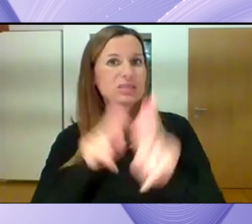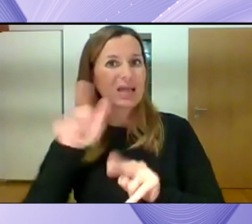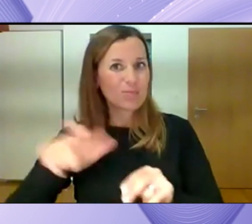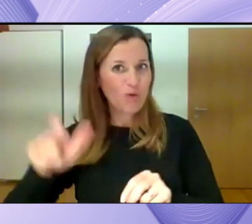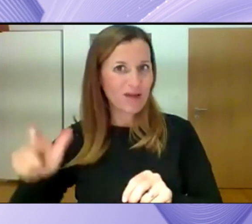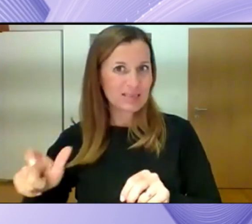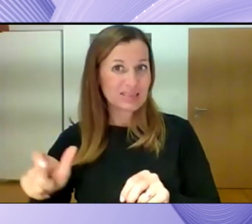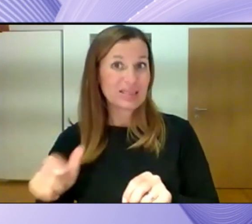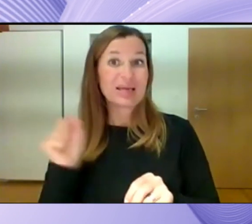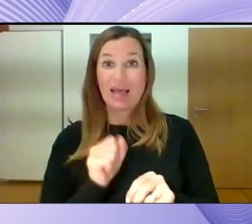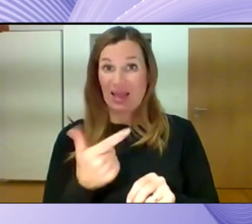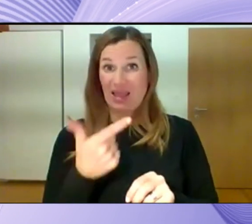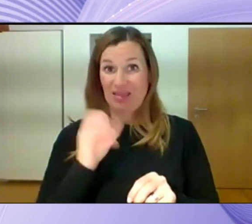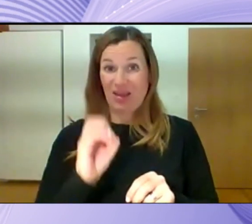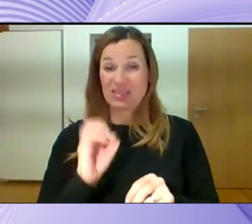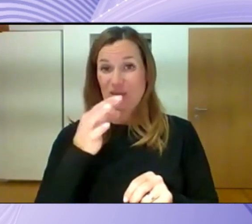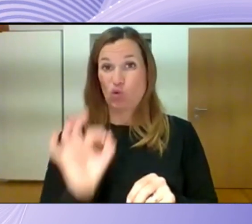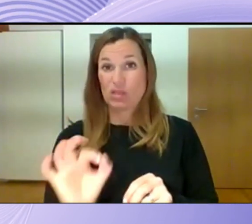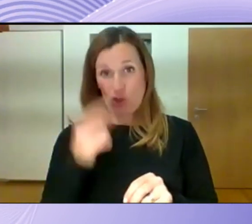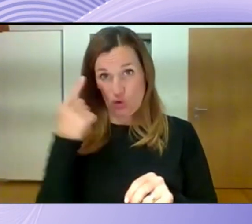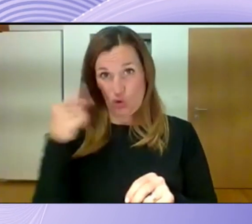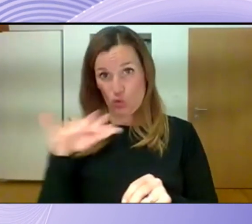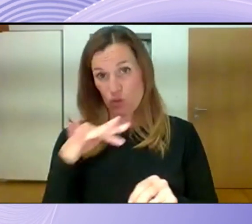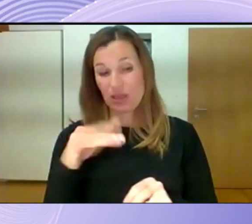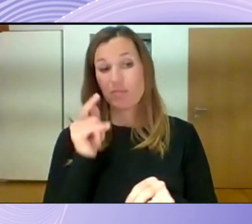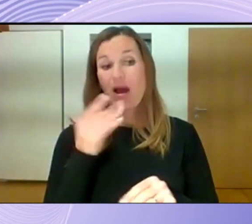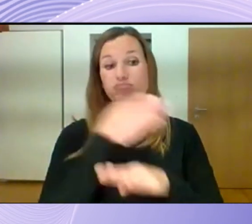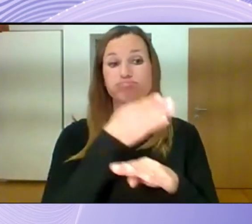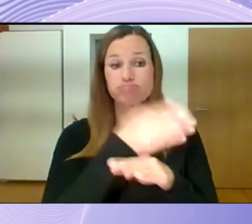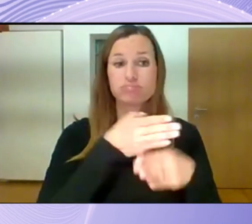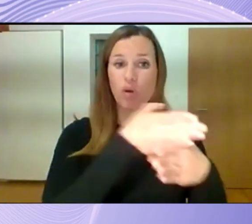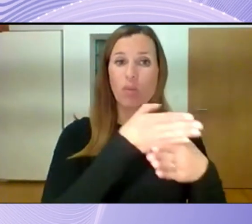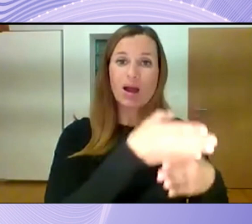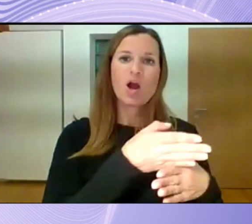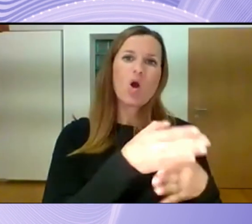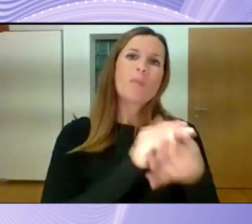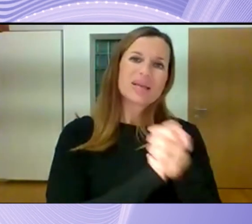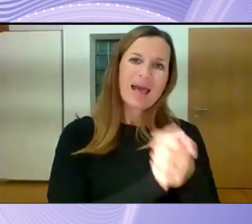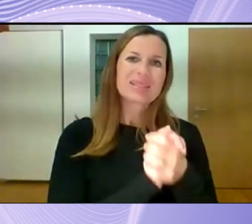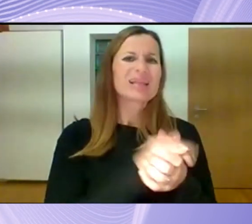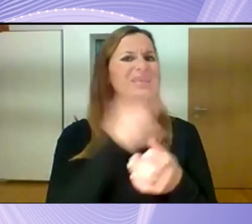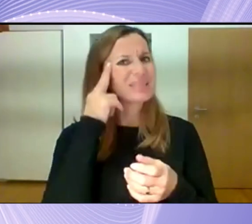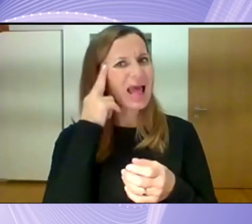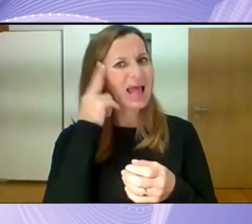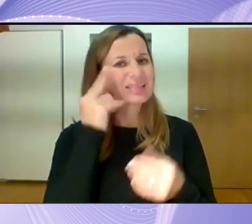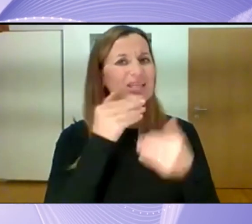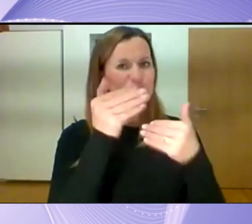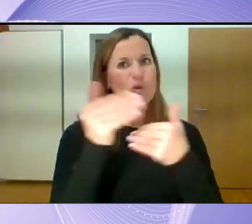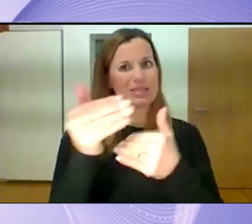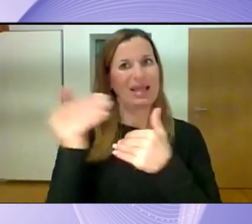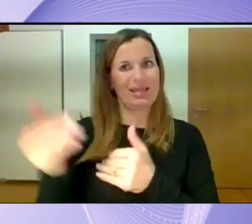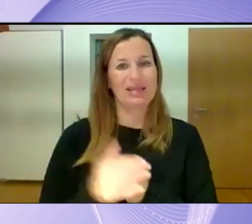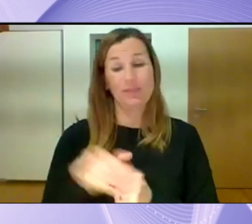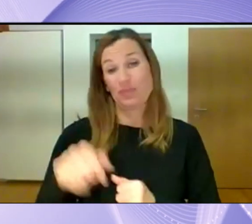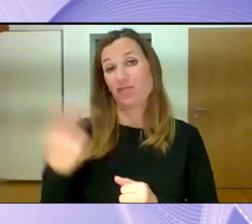ljudi pa oskrbujejo prijatelji, znanci, sosedje. V Sloveniji imamo nadpovprečno